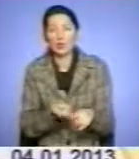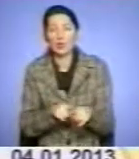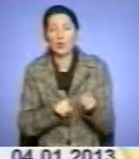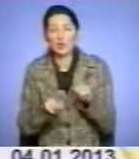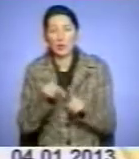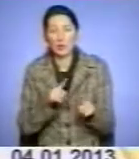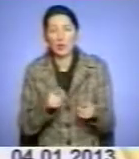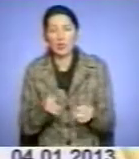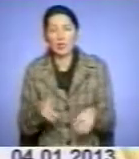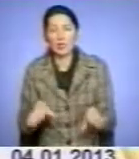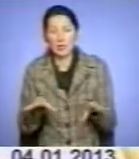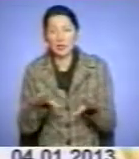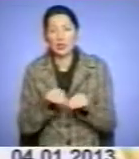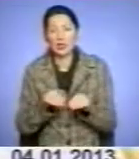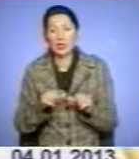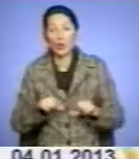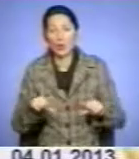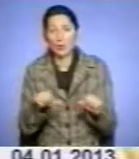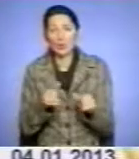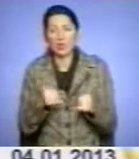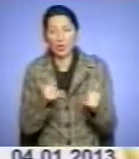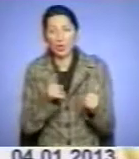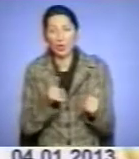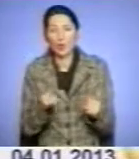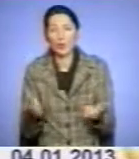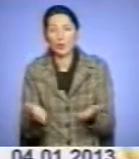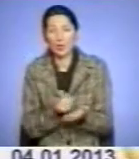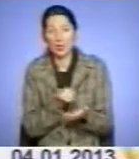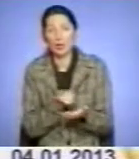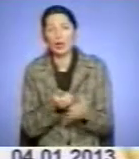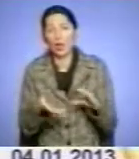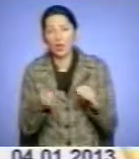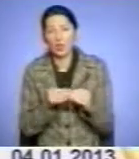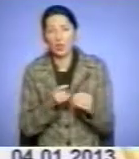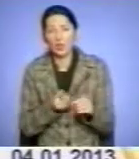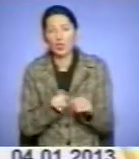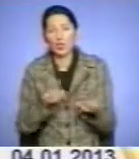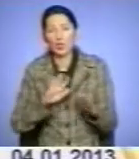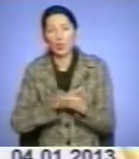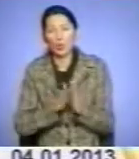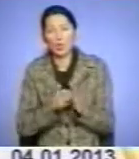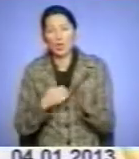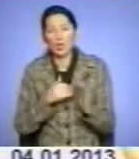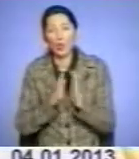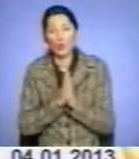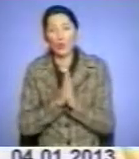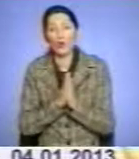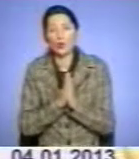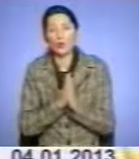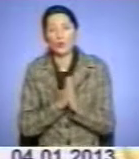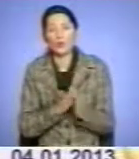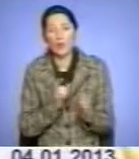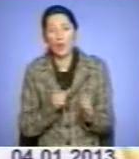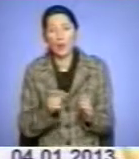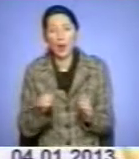дані спільні комісії. Для того, щоб знайти якийсь вихід з даної ситуації, я попрошу апарат Тернопільської